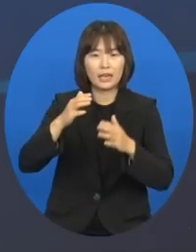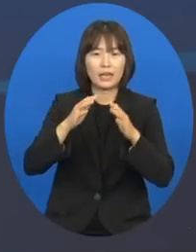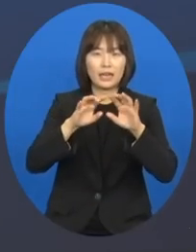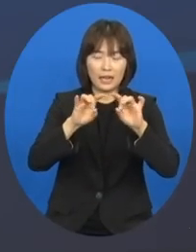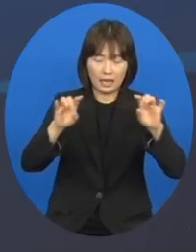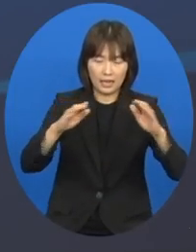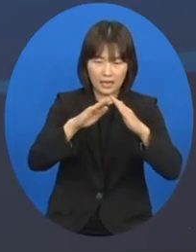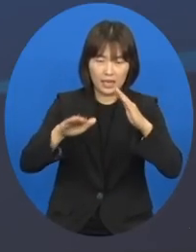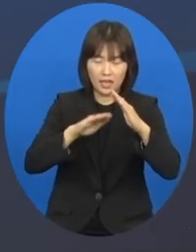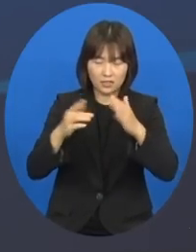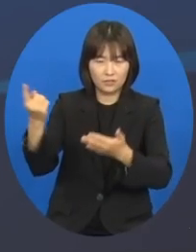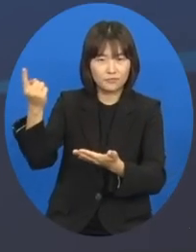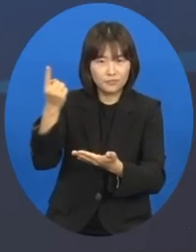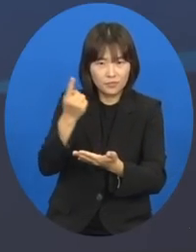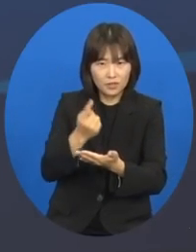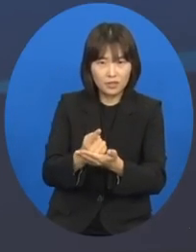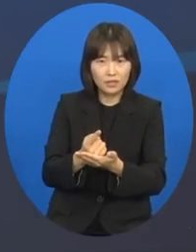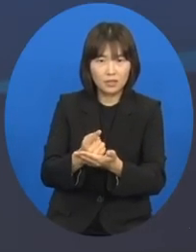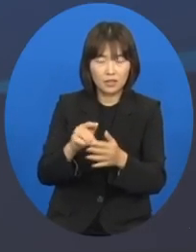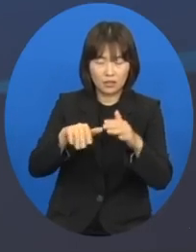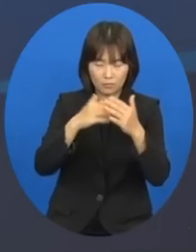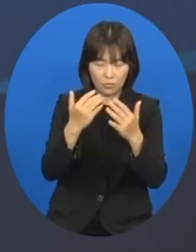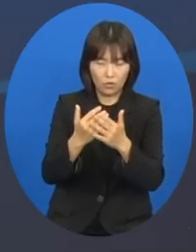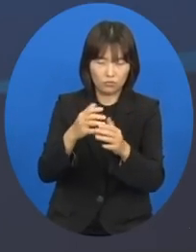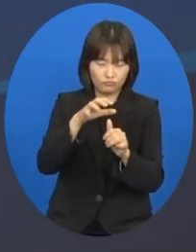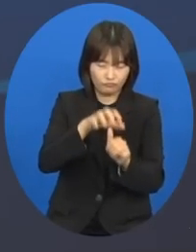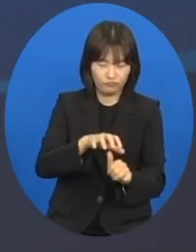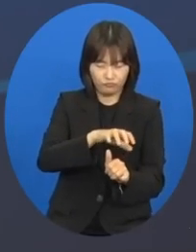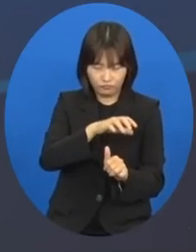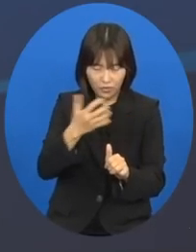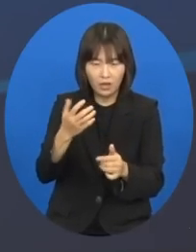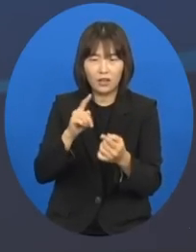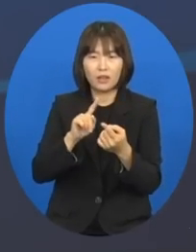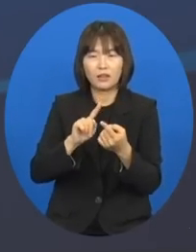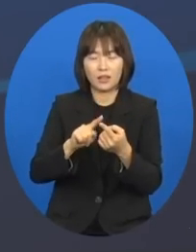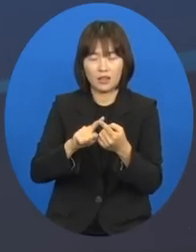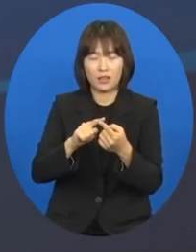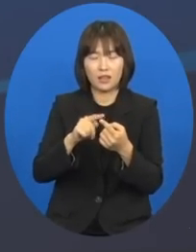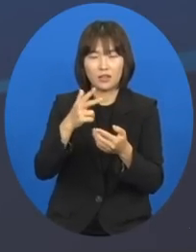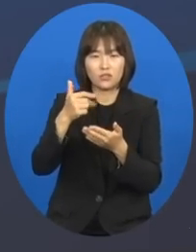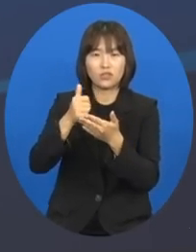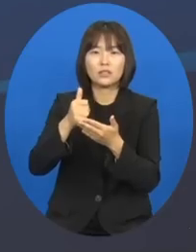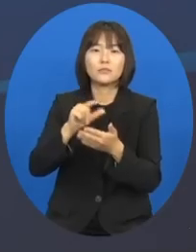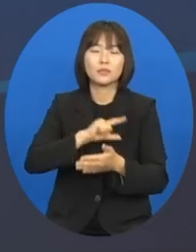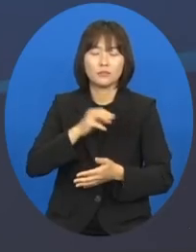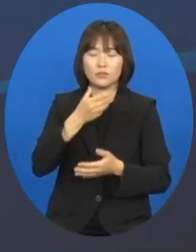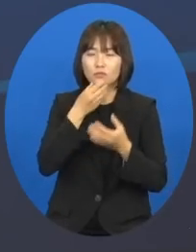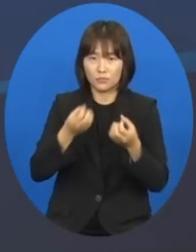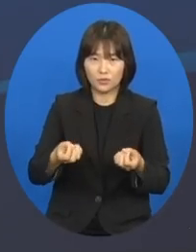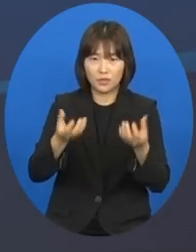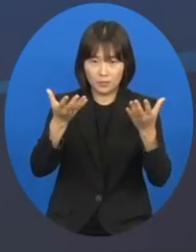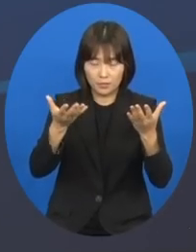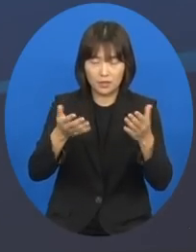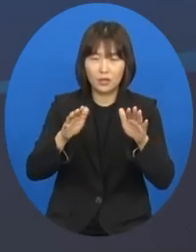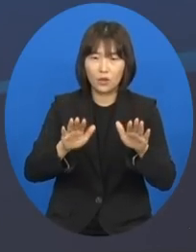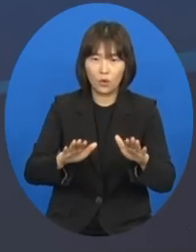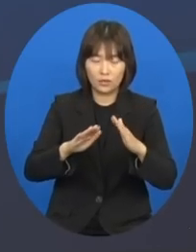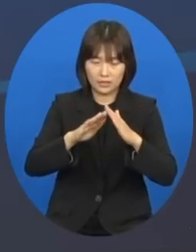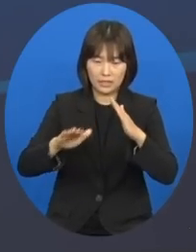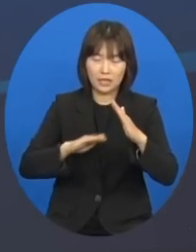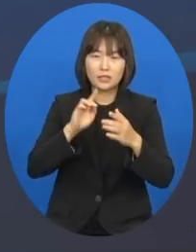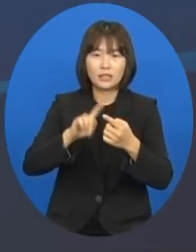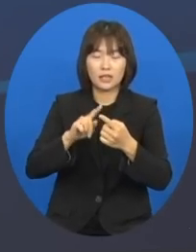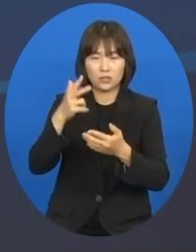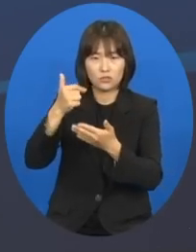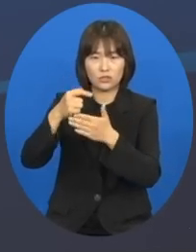모든 매임이 풀려지기를 주님의 이름으로 축복합니다 오늘이 가정에 대한 주님의